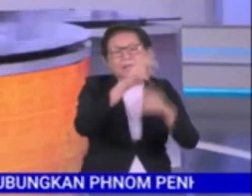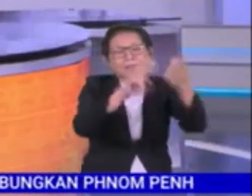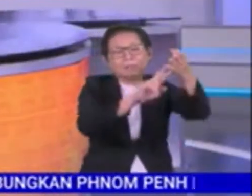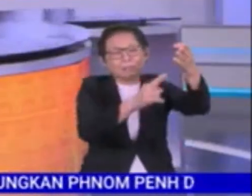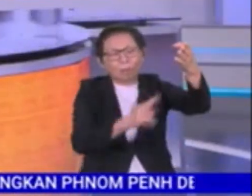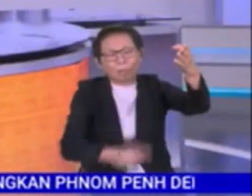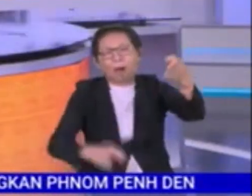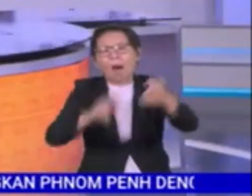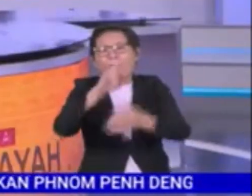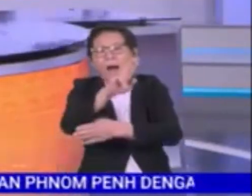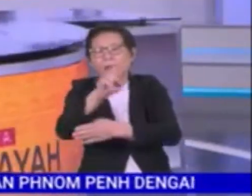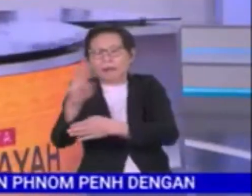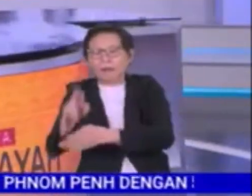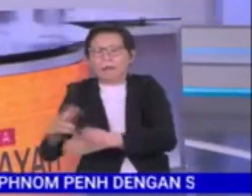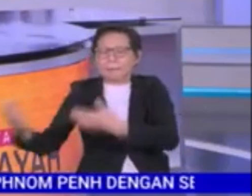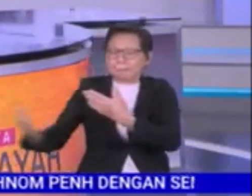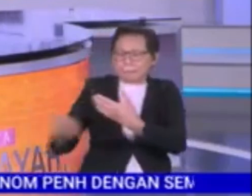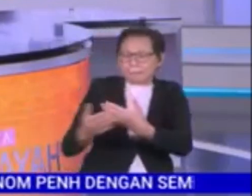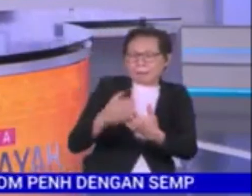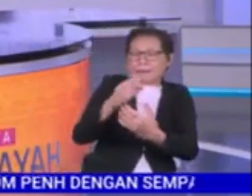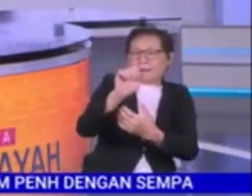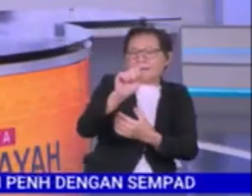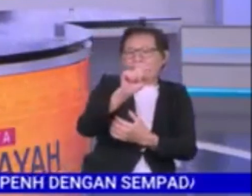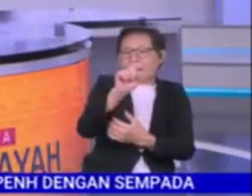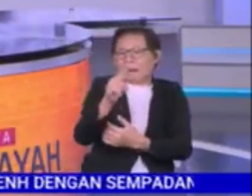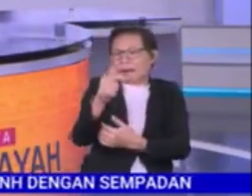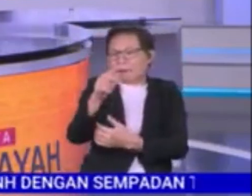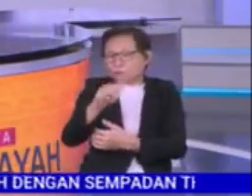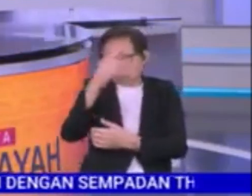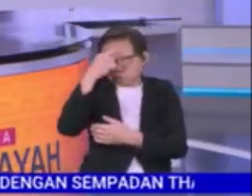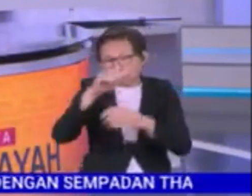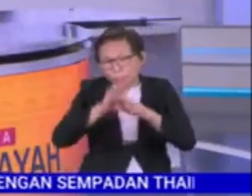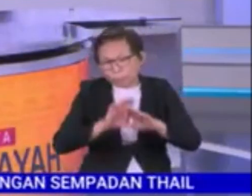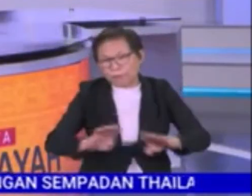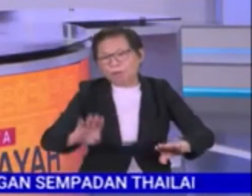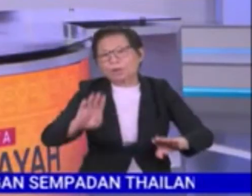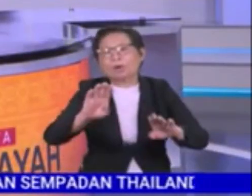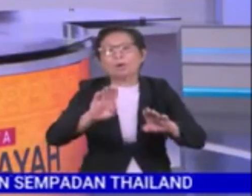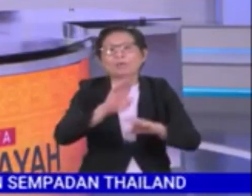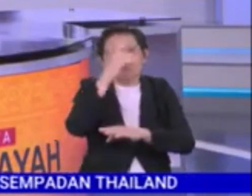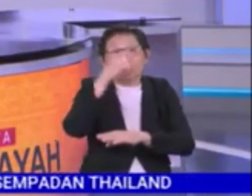Rawang ini. Kita kembali bersama Azam di Angkasa Puri untuk perkembangan berita wilayah selanjutnya.